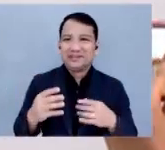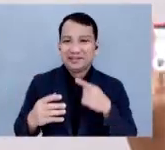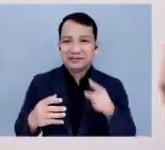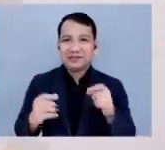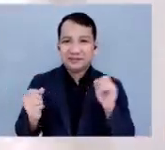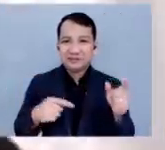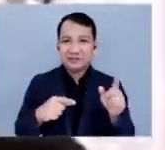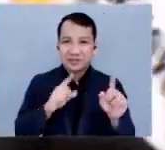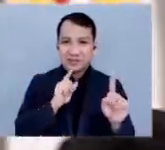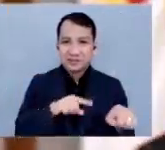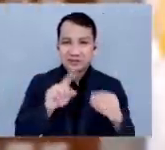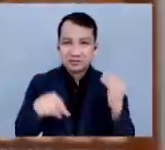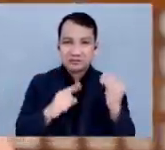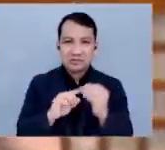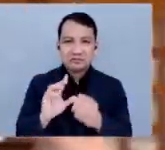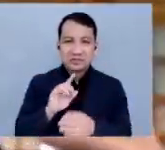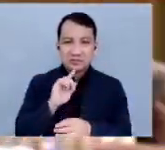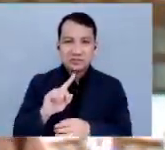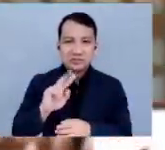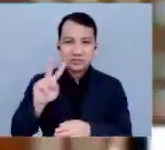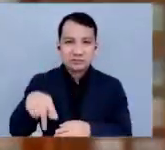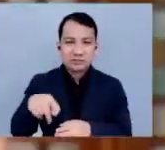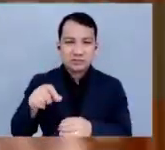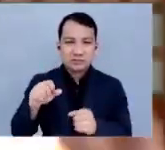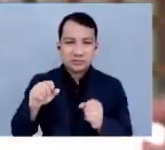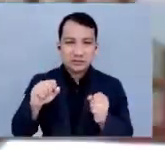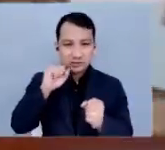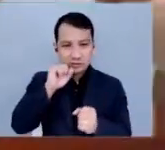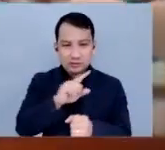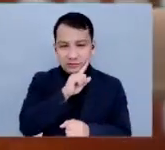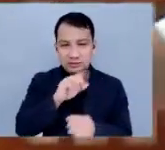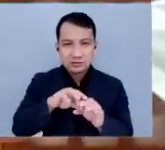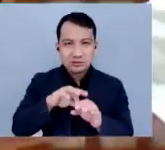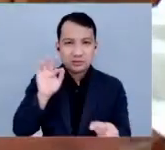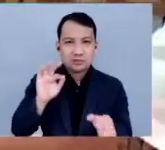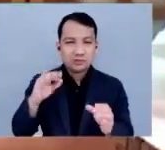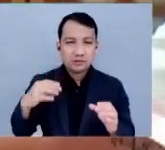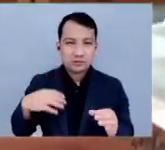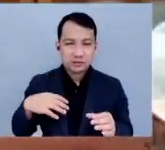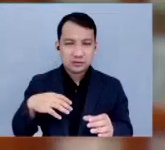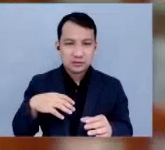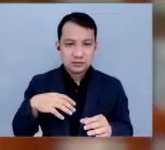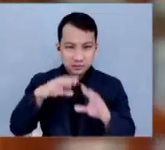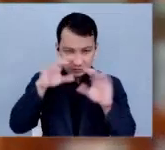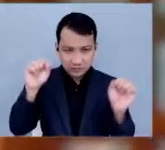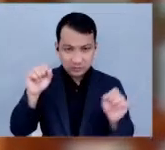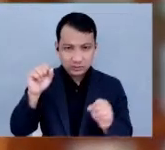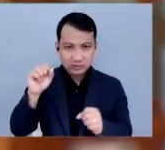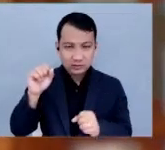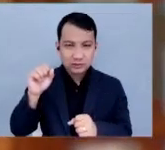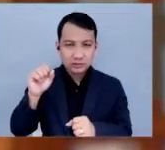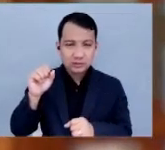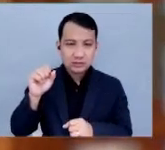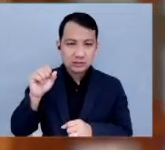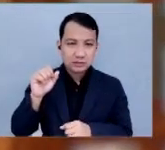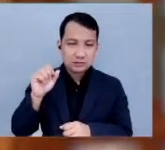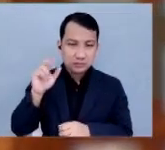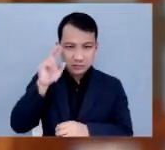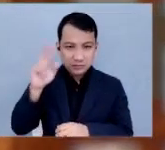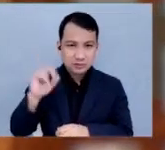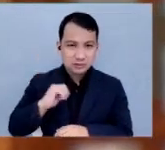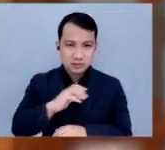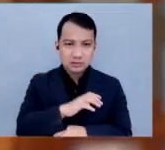Duterte sa pagbibitiw ni Vice President Sara Duterte sa gabinete ni Pangulong Bongbong Marcos. Ayon sa dating Pangulo, hindi